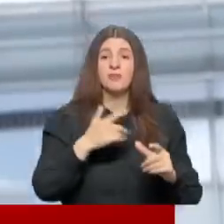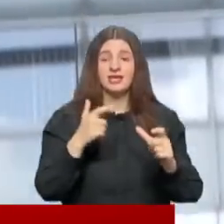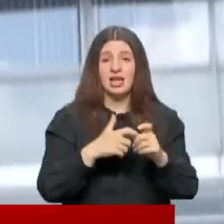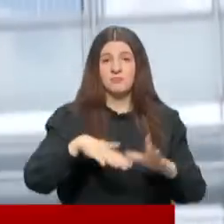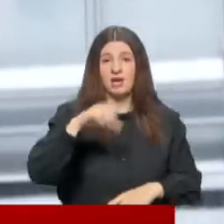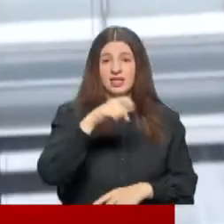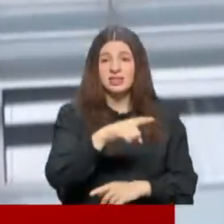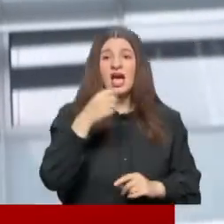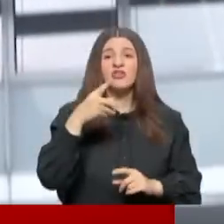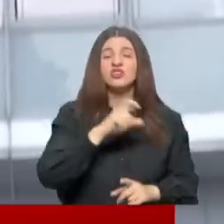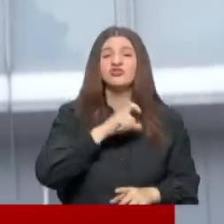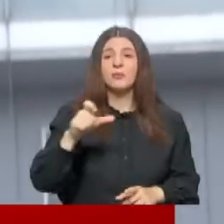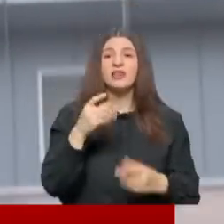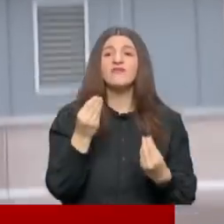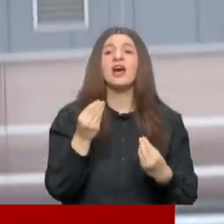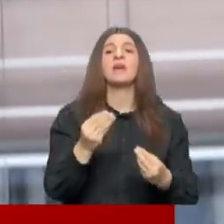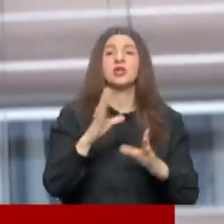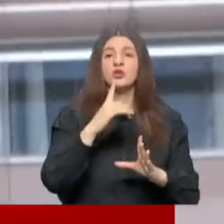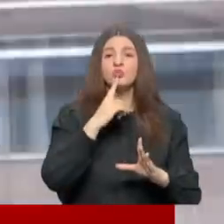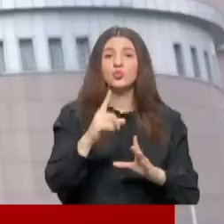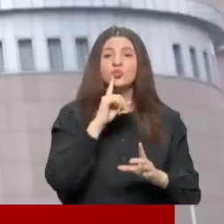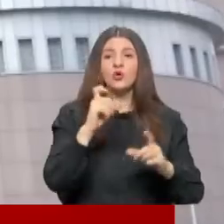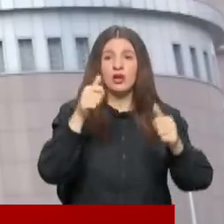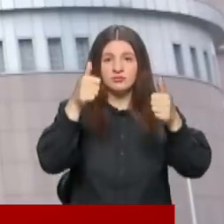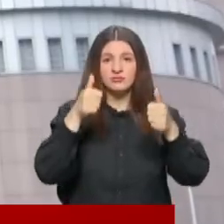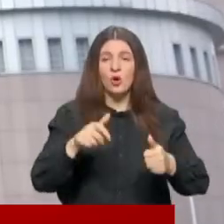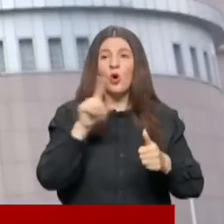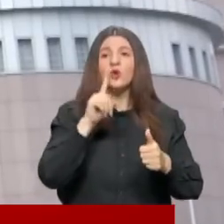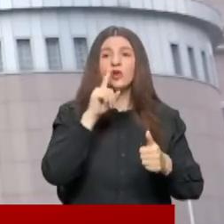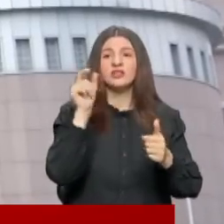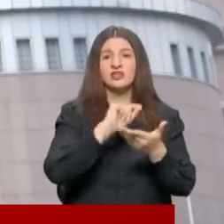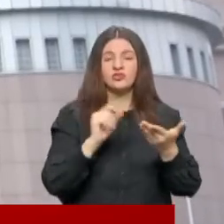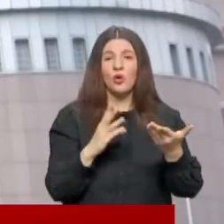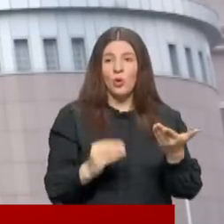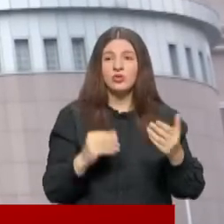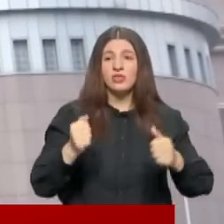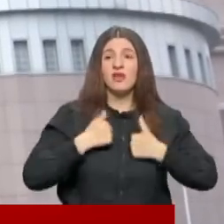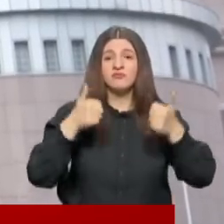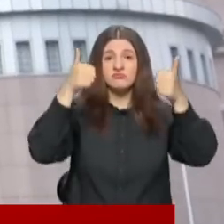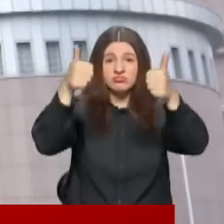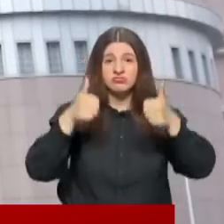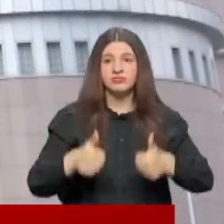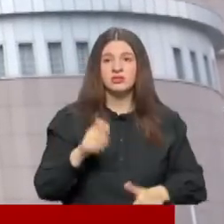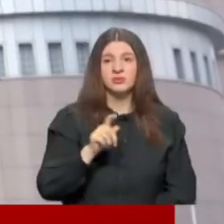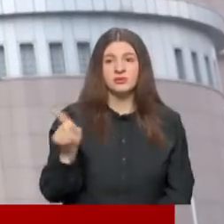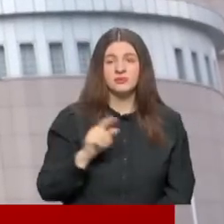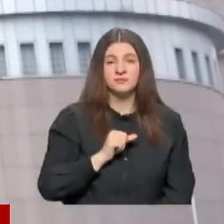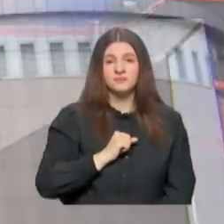de Erdoğan'ın cevabını veremediği sorular başlıklı 10 sorunun yazılı olduğu dev pankart asıldı.